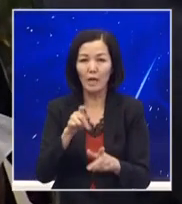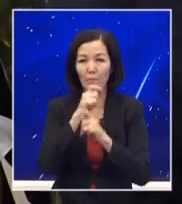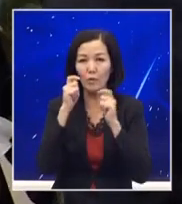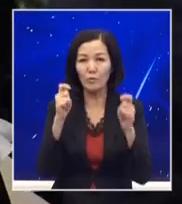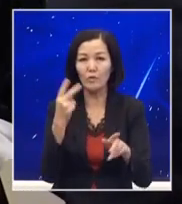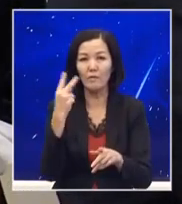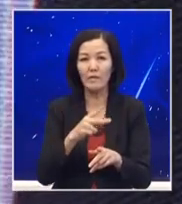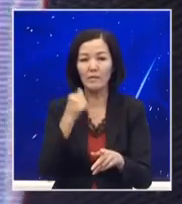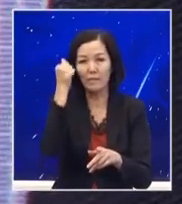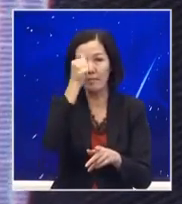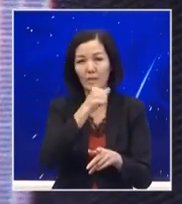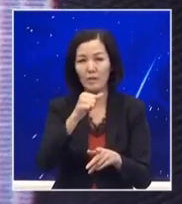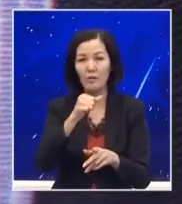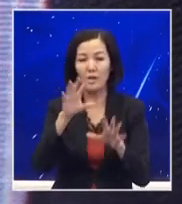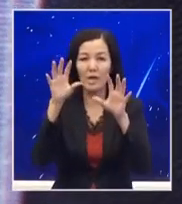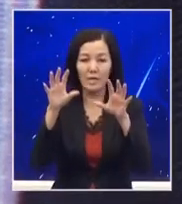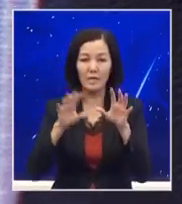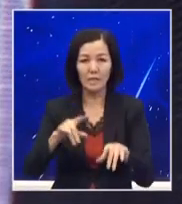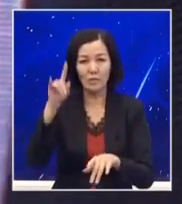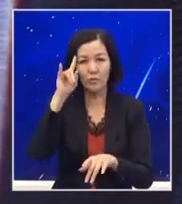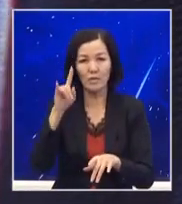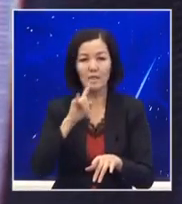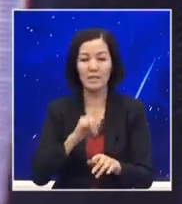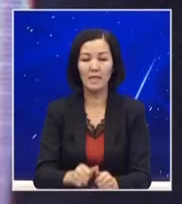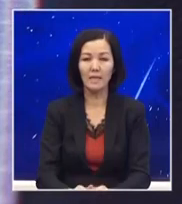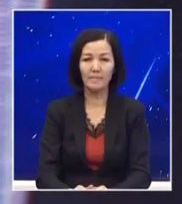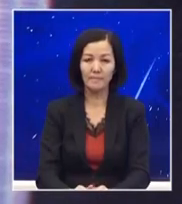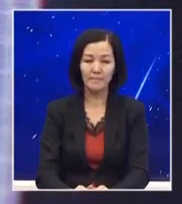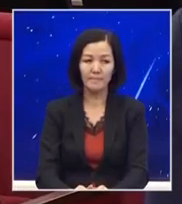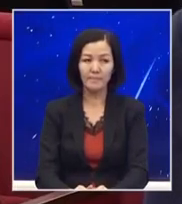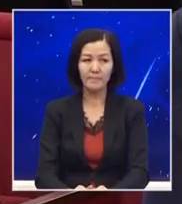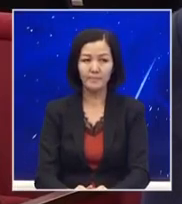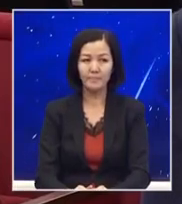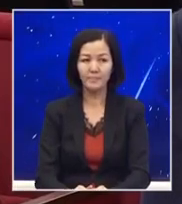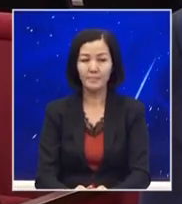к 25-летию Конституции Казахстана.